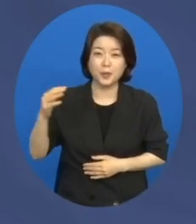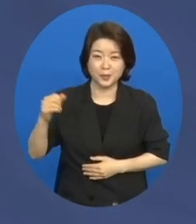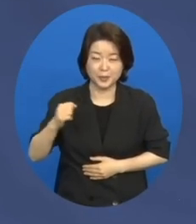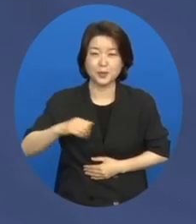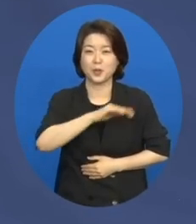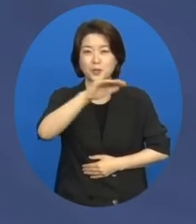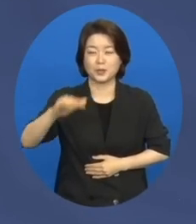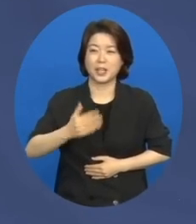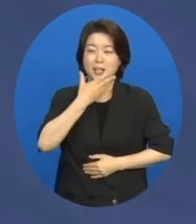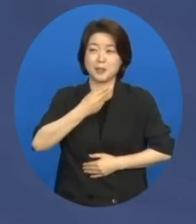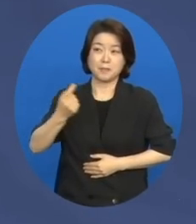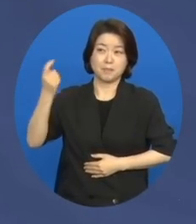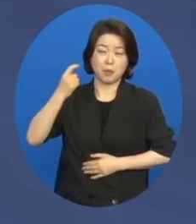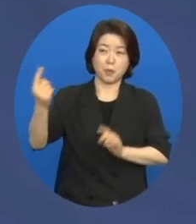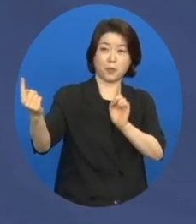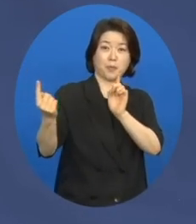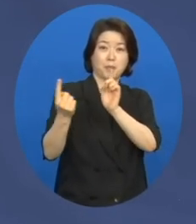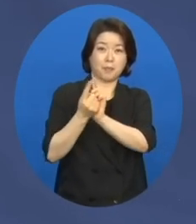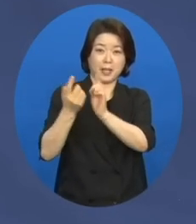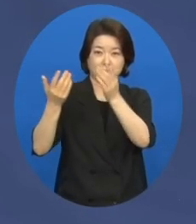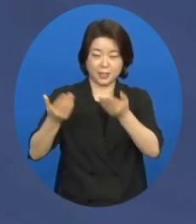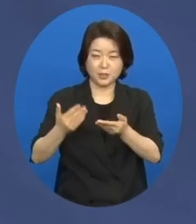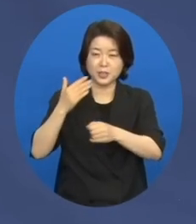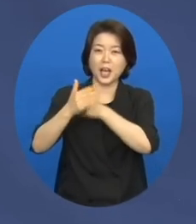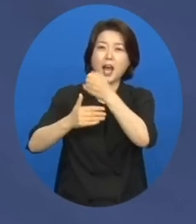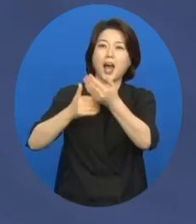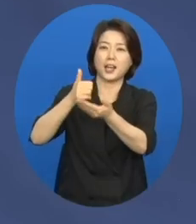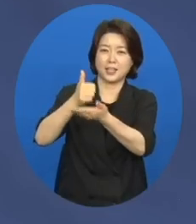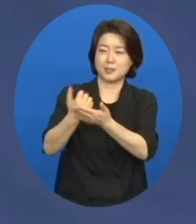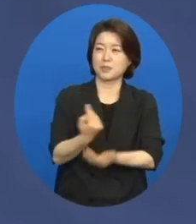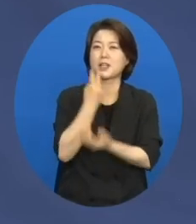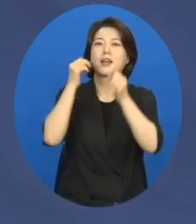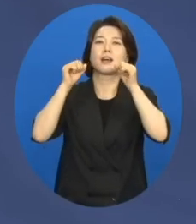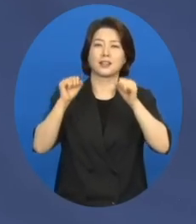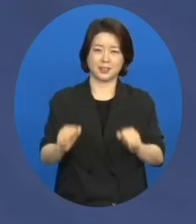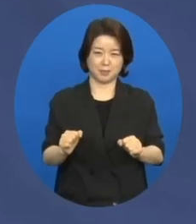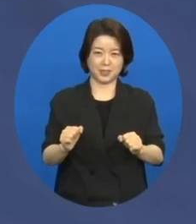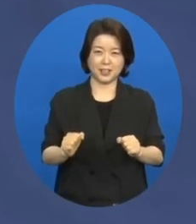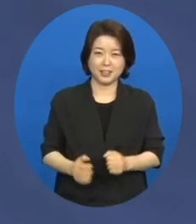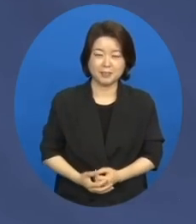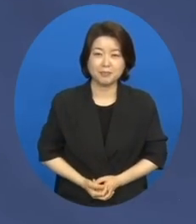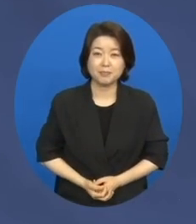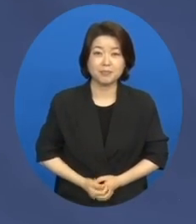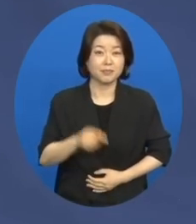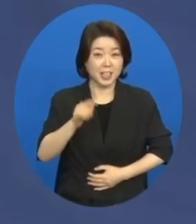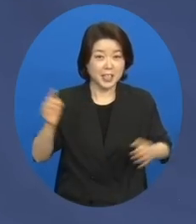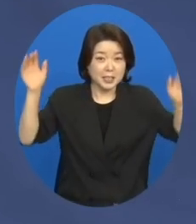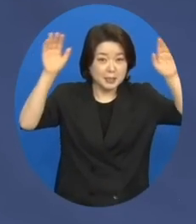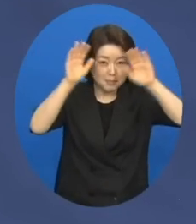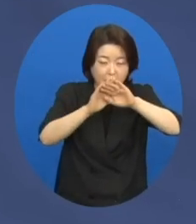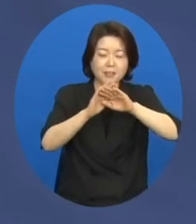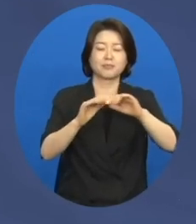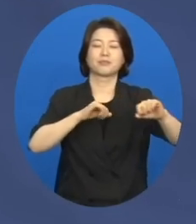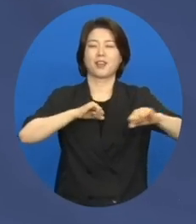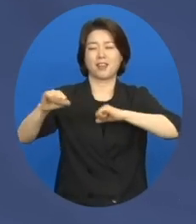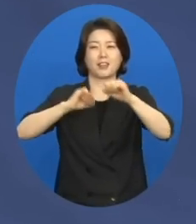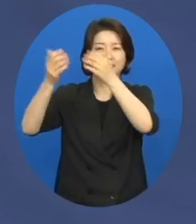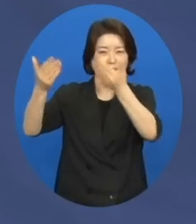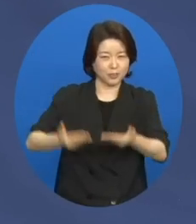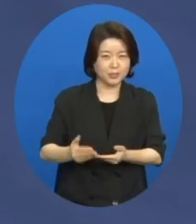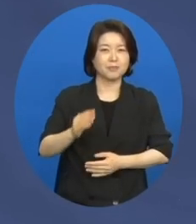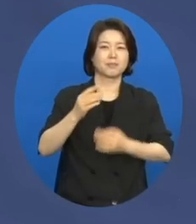우리에게 복음으로 만나주시는 우리 하나님은 살아 계십니다. 그리고 이 밤도 역사하실